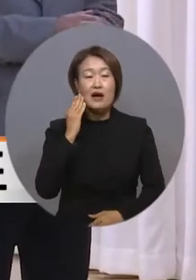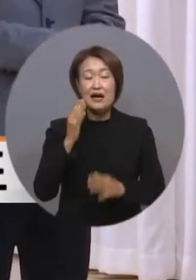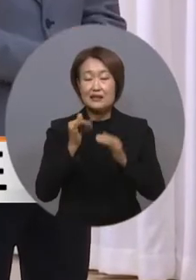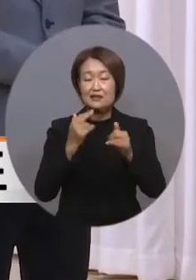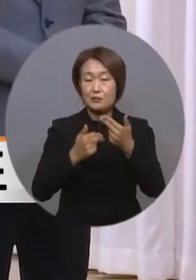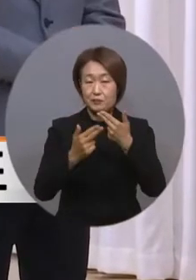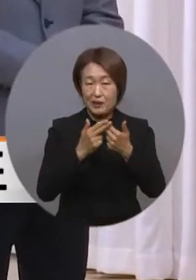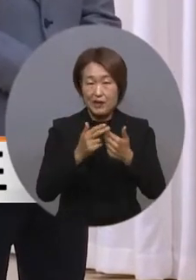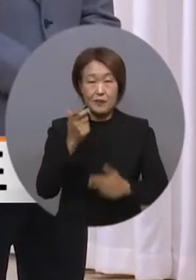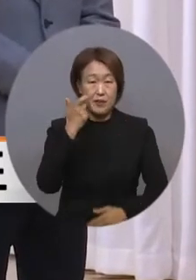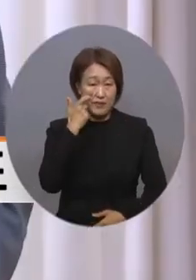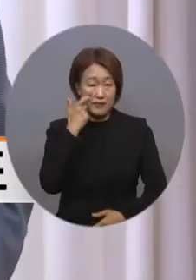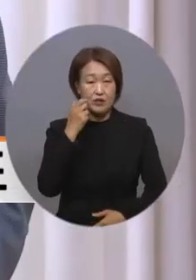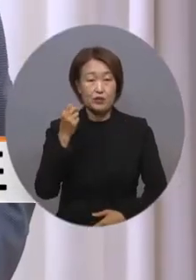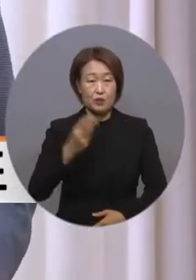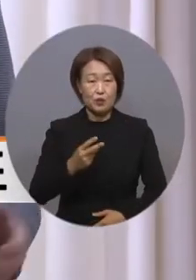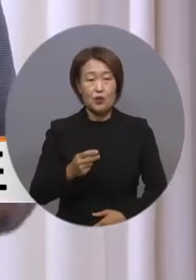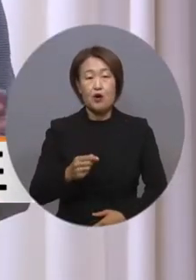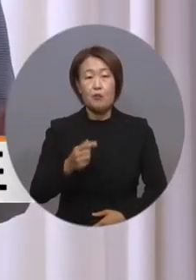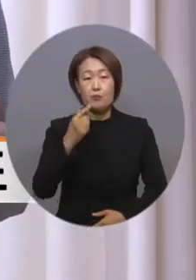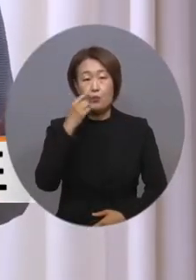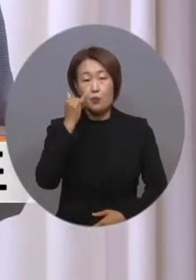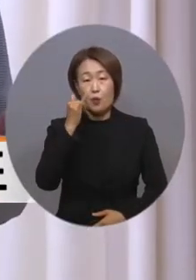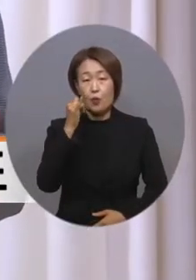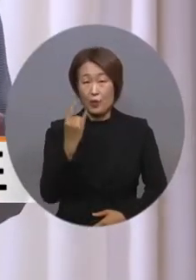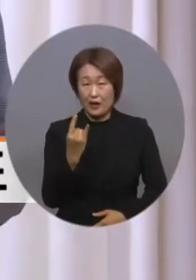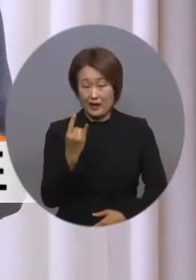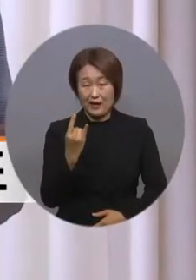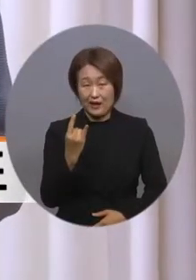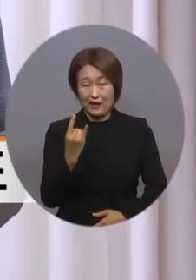회장, 한국장애인부모회 고선순 회장,